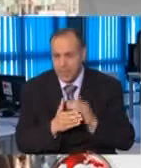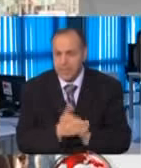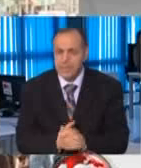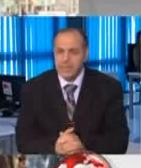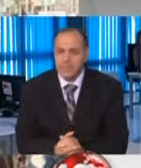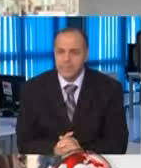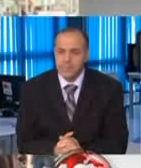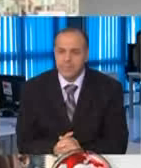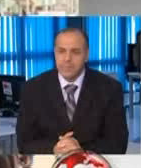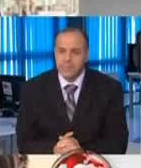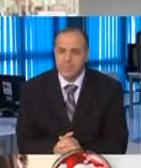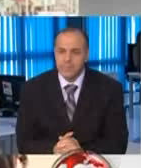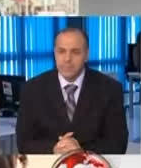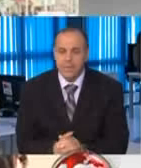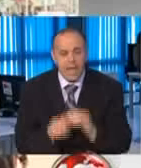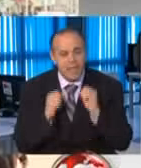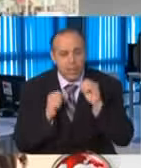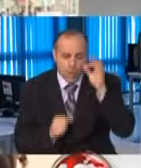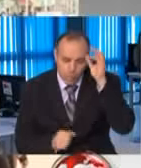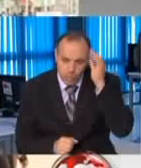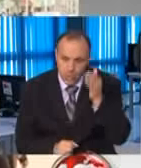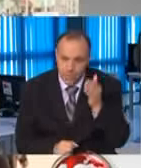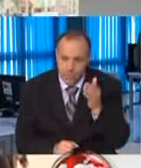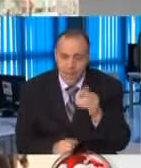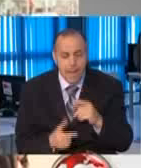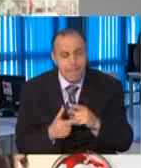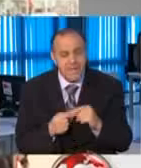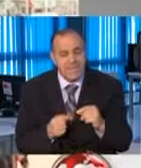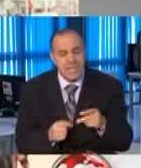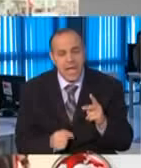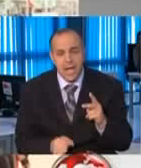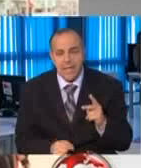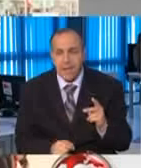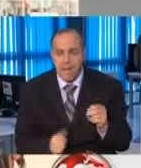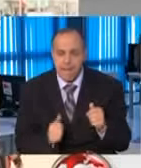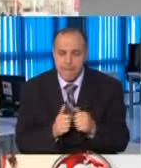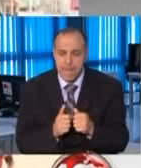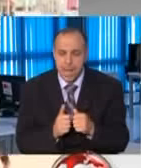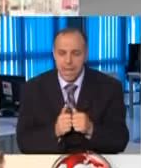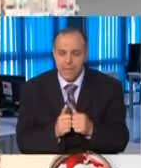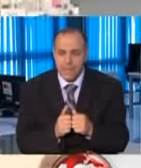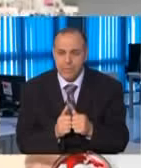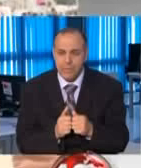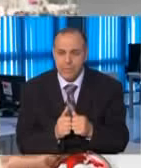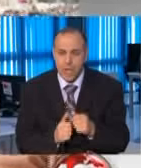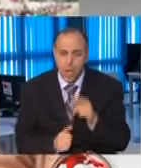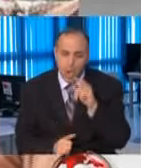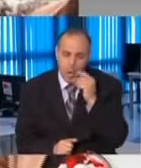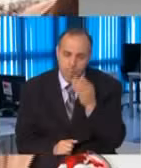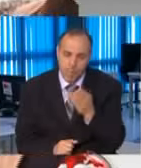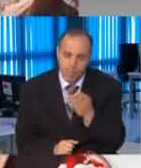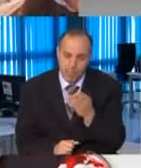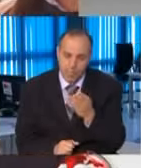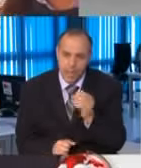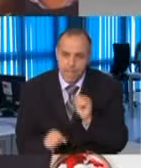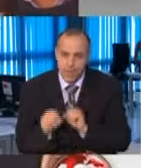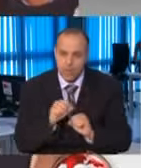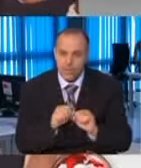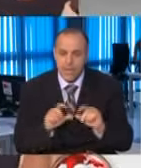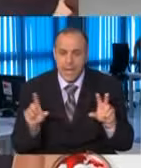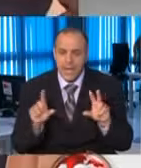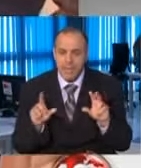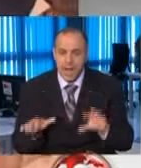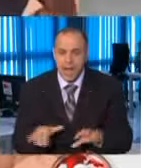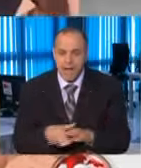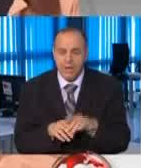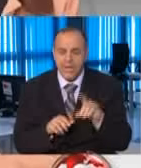ومعالم الثورة التونسية. لمزيد التفاصيل معي ليلى السيد يوسف الجلالي المنسق الإعلامي